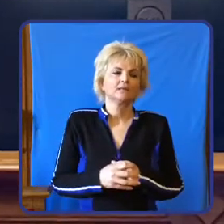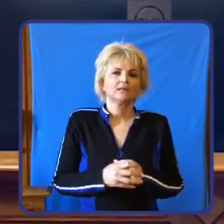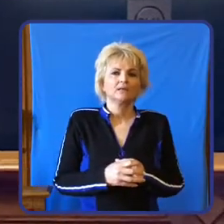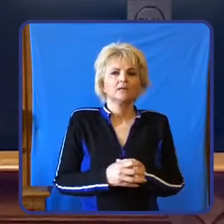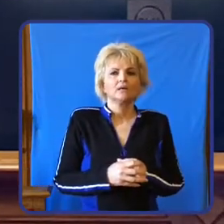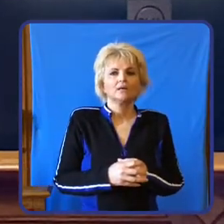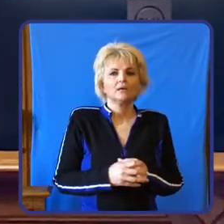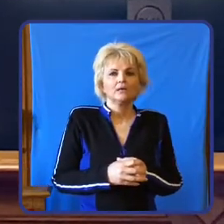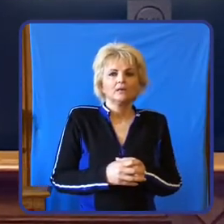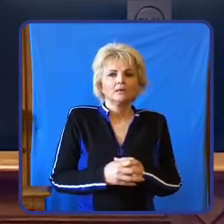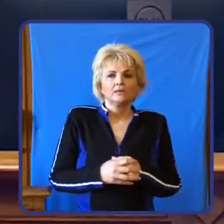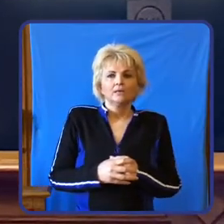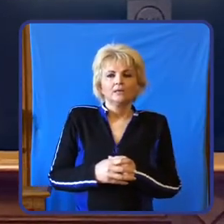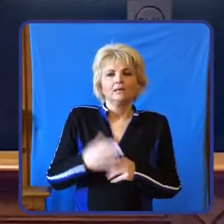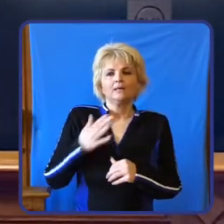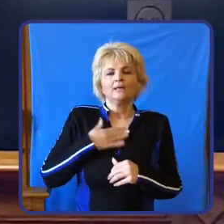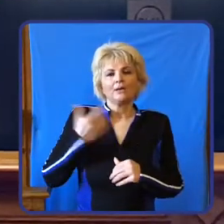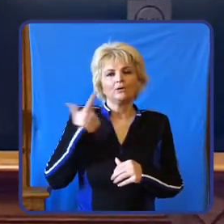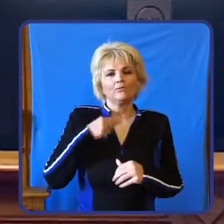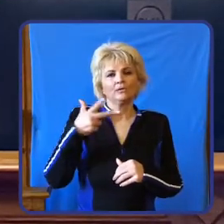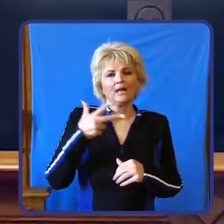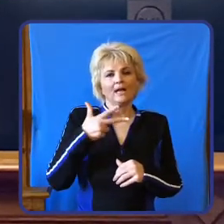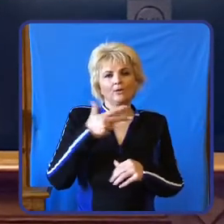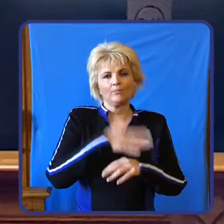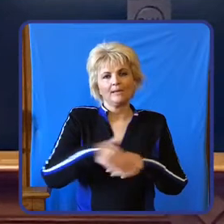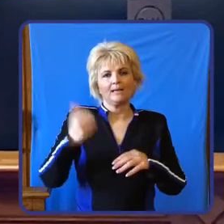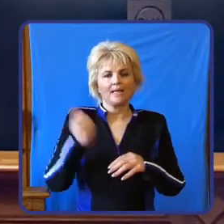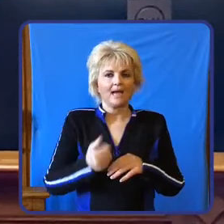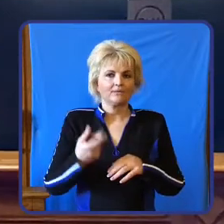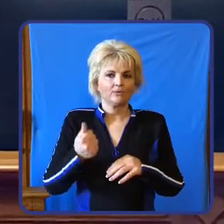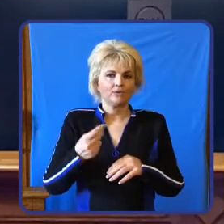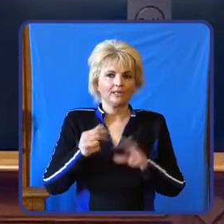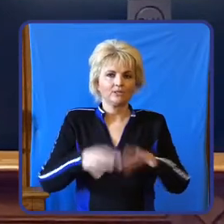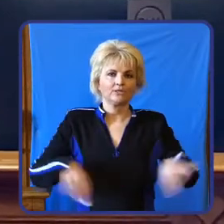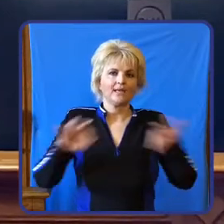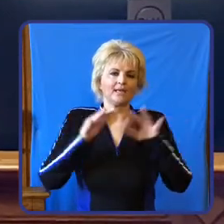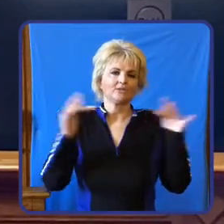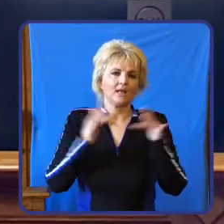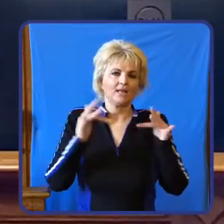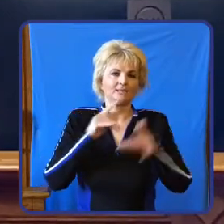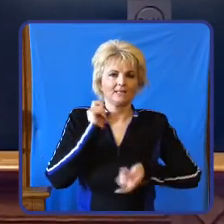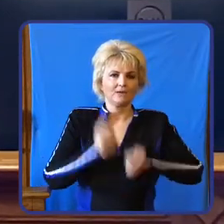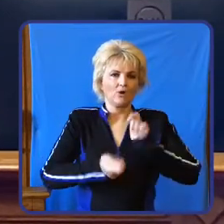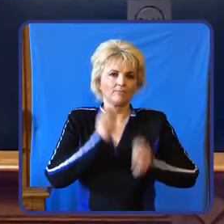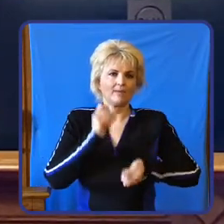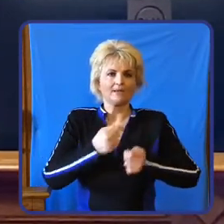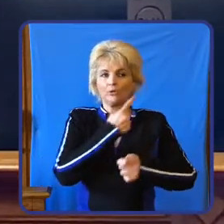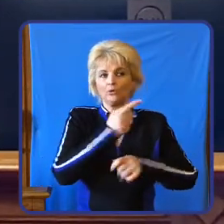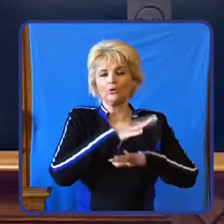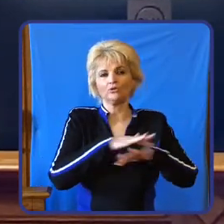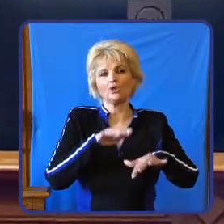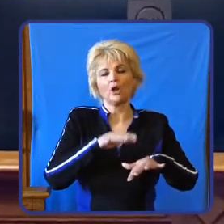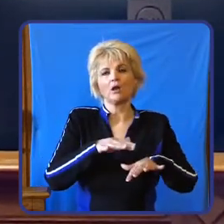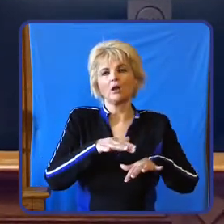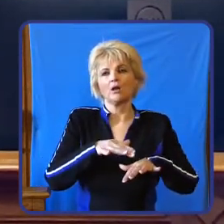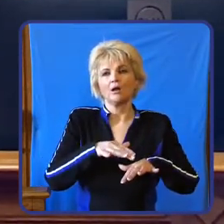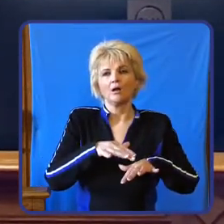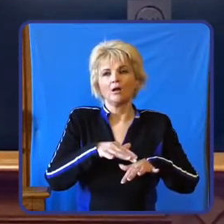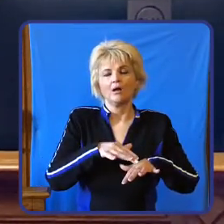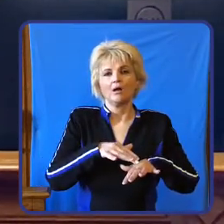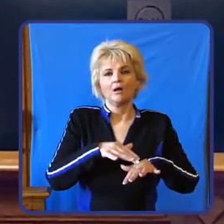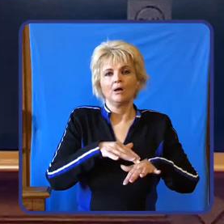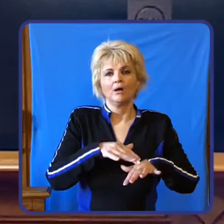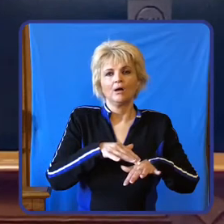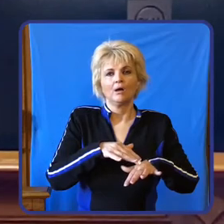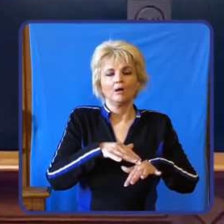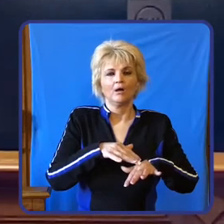Bocsánat, amikor én ezt tettem fel, akkor nekünk volt 3 milliárd forintja mondjuk a teljes ellenzéki kampánynak. Önök csak a bombás, szankciós